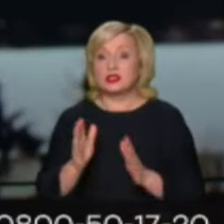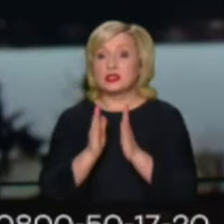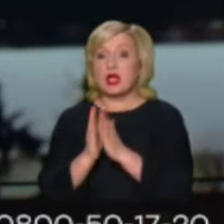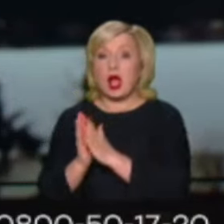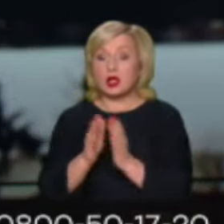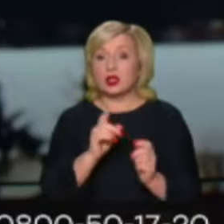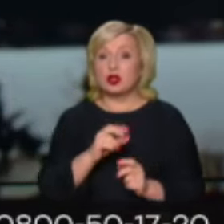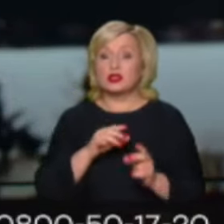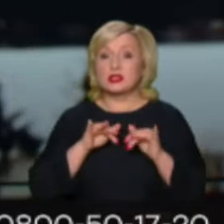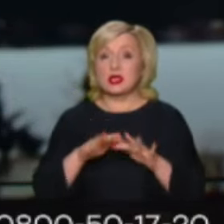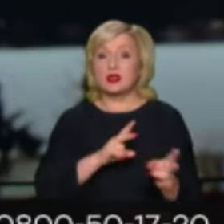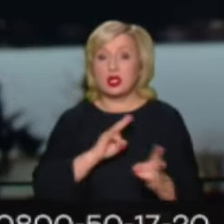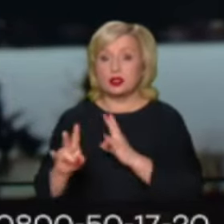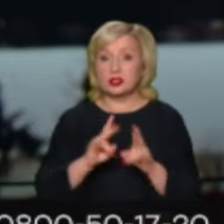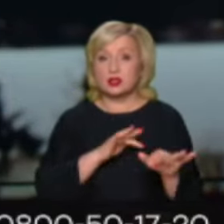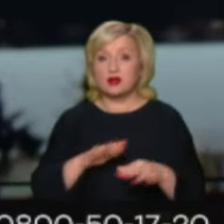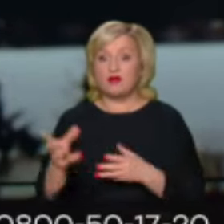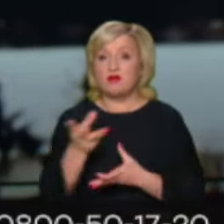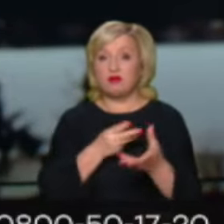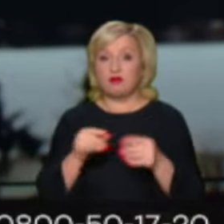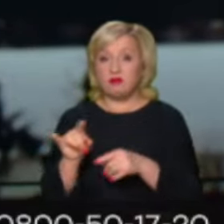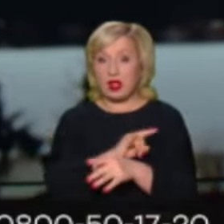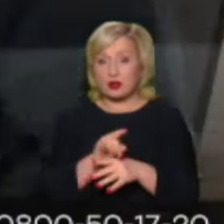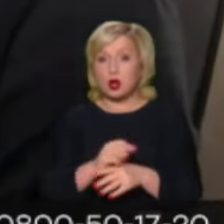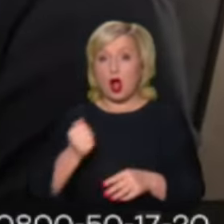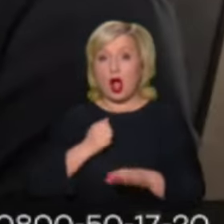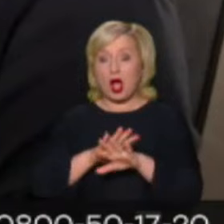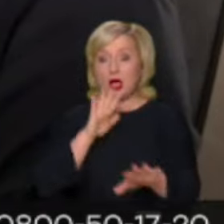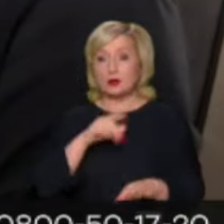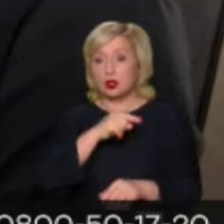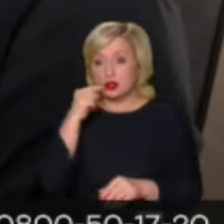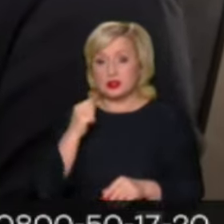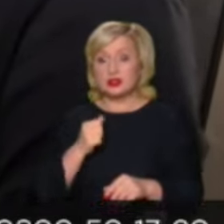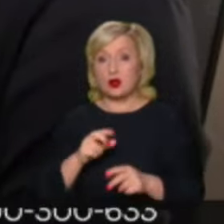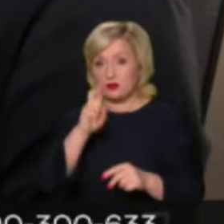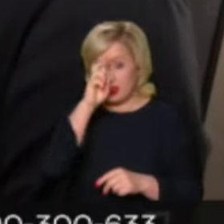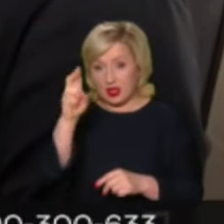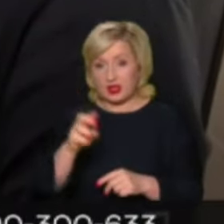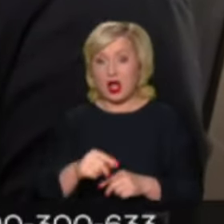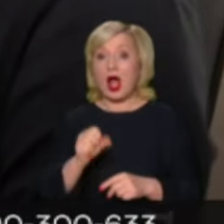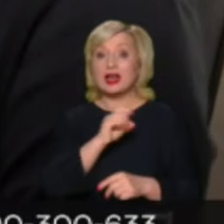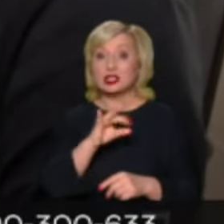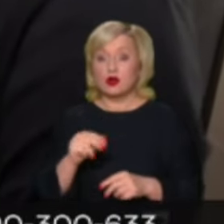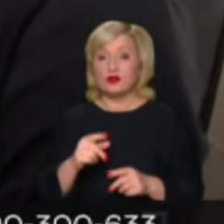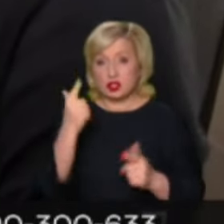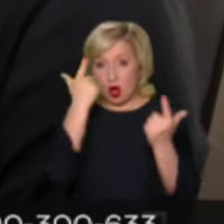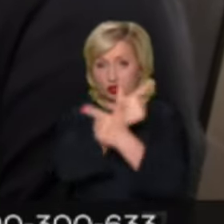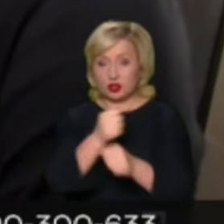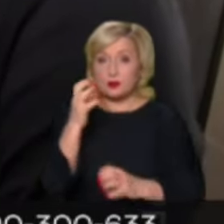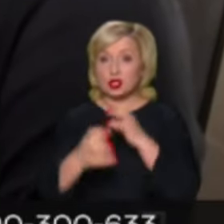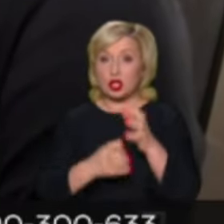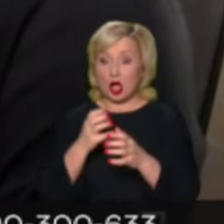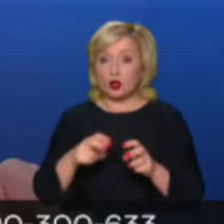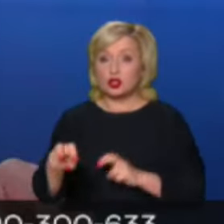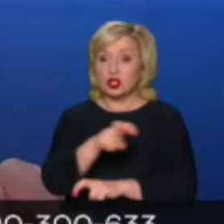здійснення терористичної діяльності та фейки про армію Російської Федерації. Ще раніше Арестовича оголосили в міжнародний розшук, а минулого року